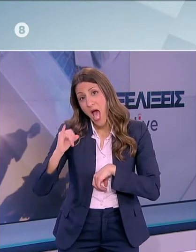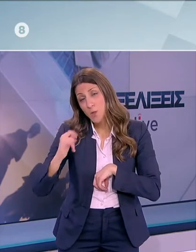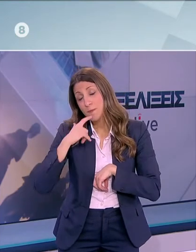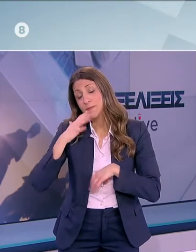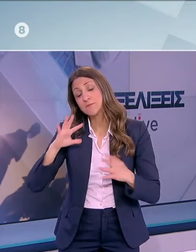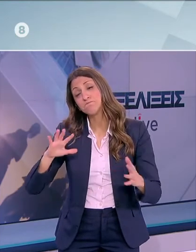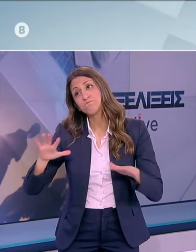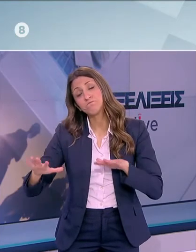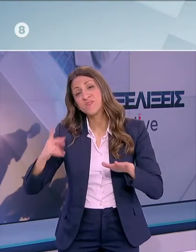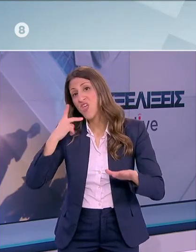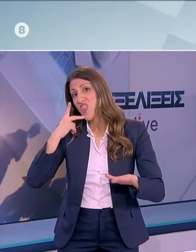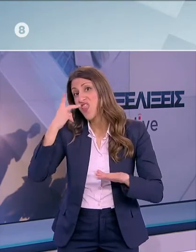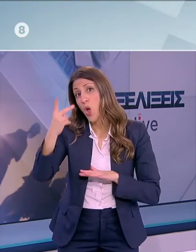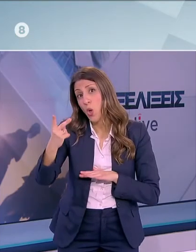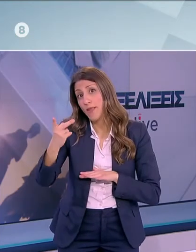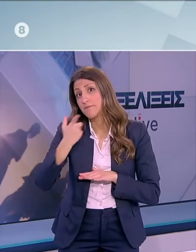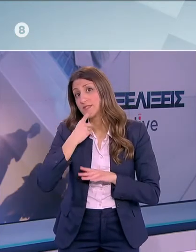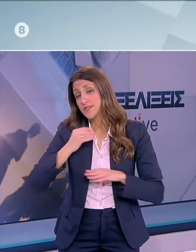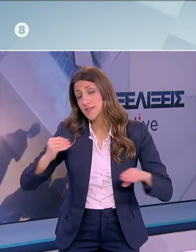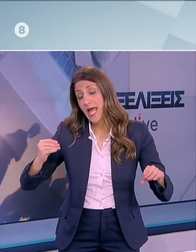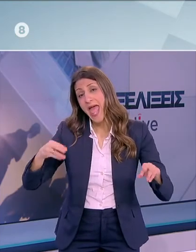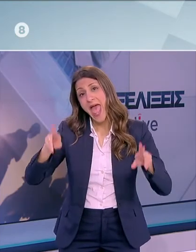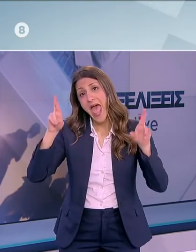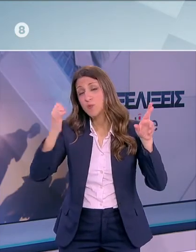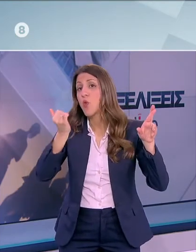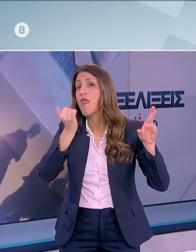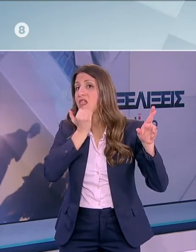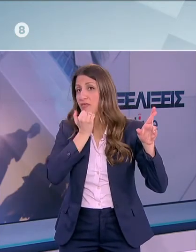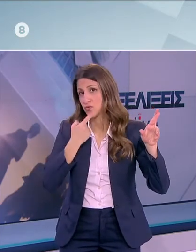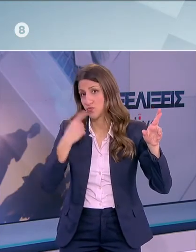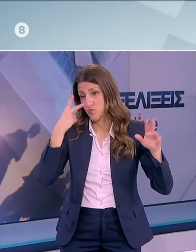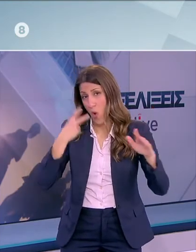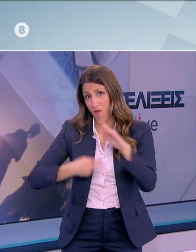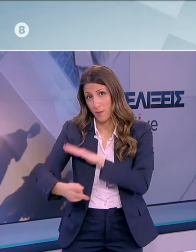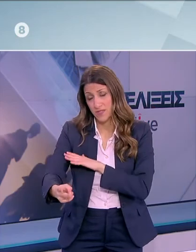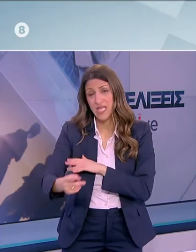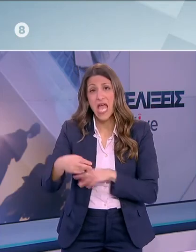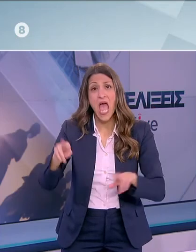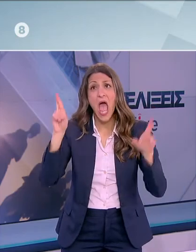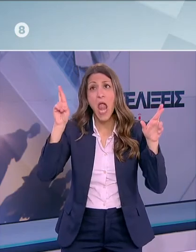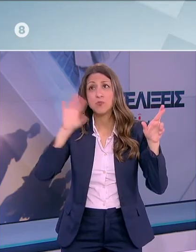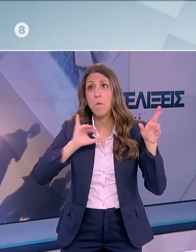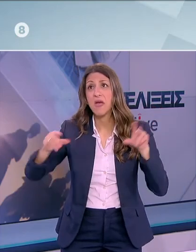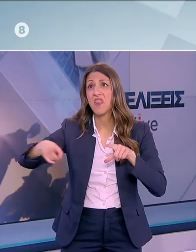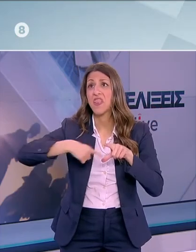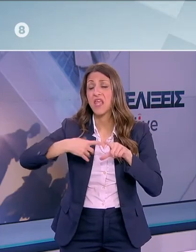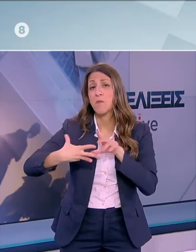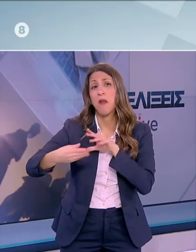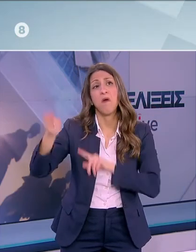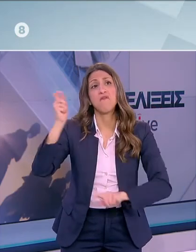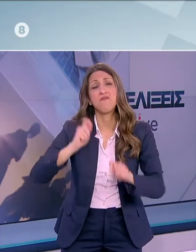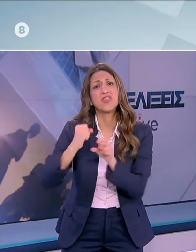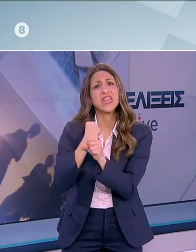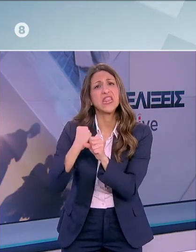2 χρόνια ακόμα. Μακάρι να είναι λάθος οι εκτιμήσεις, εγώ αυτό θα πω. Μακάρι να έχουμε ένα εμβόλιο μέχρι το τέλος του χρόνου, το οποίο μαζικά θα παραχθεί,